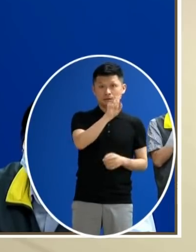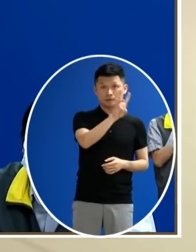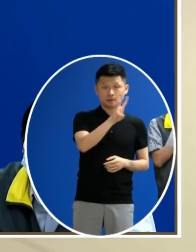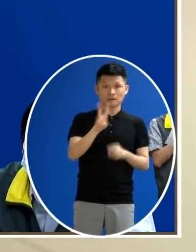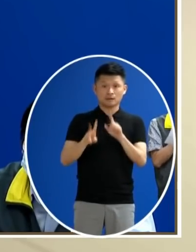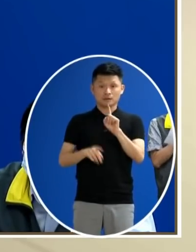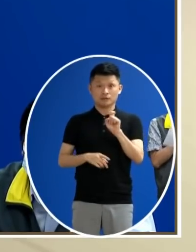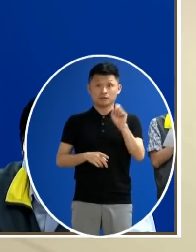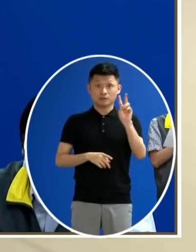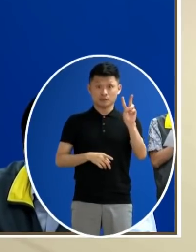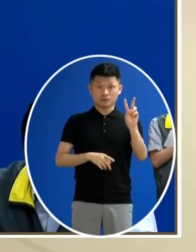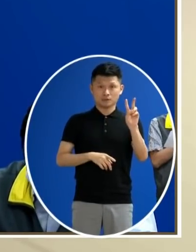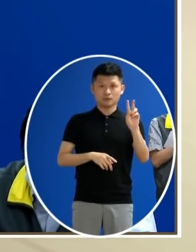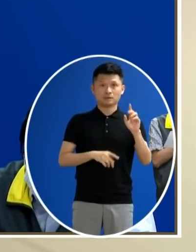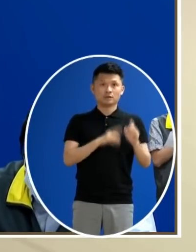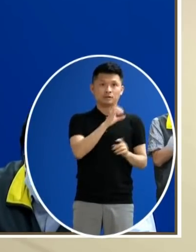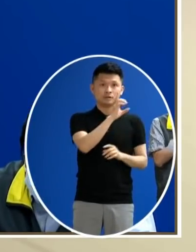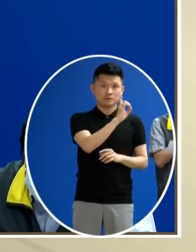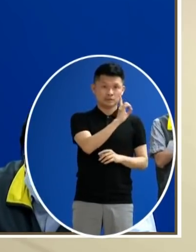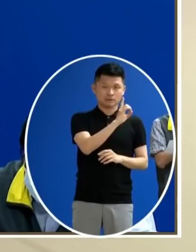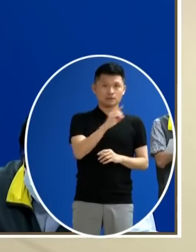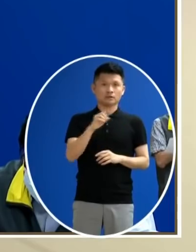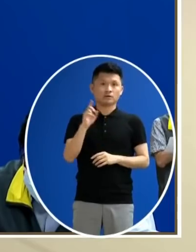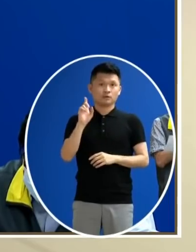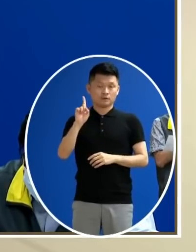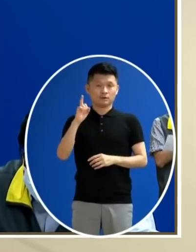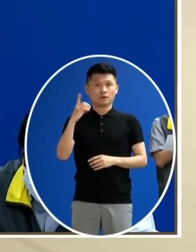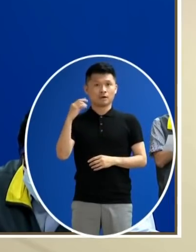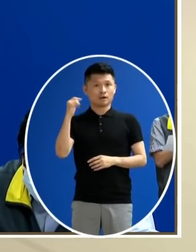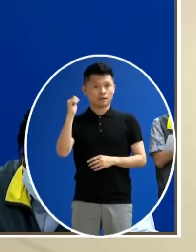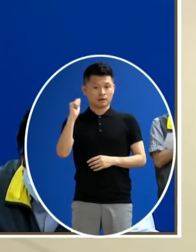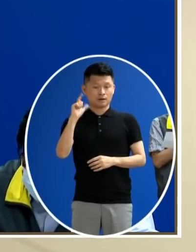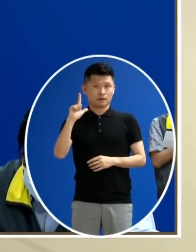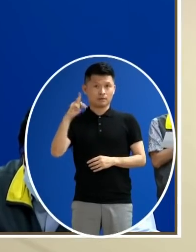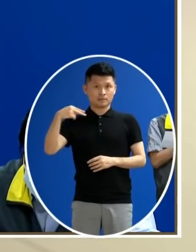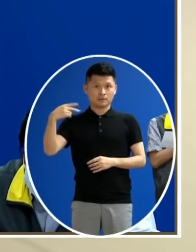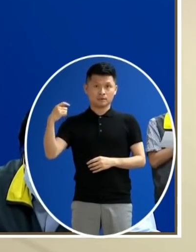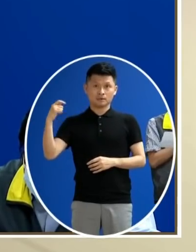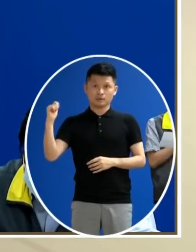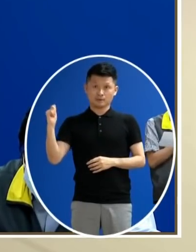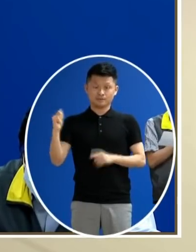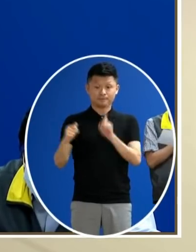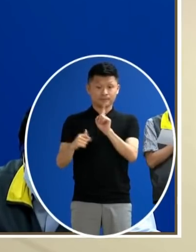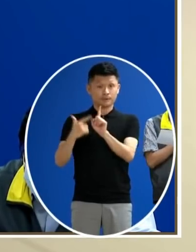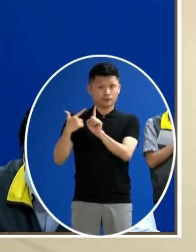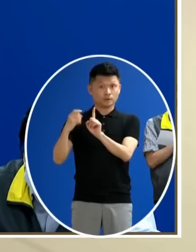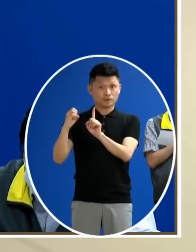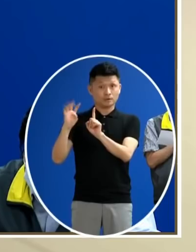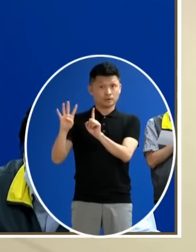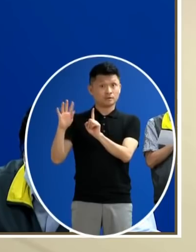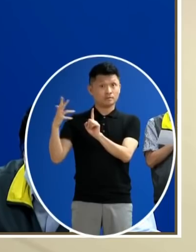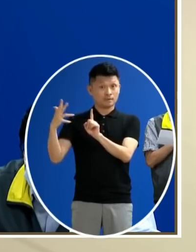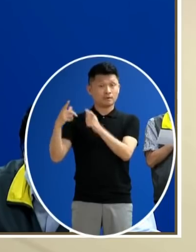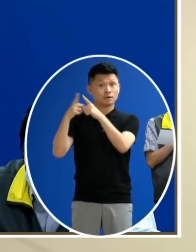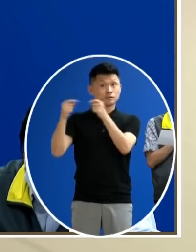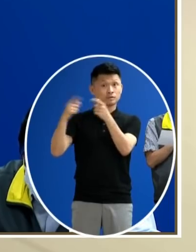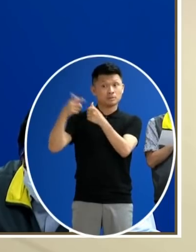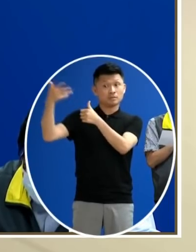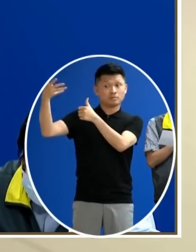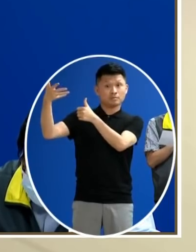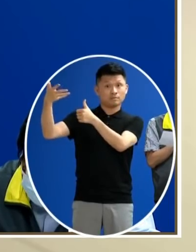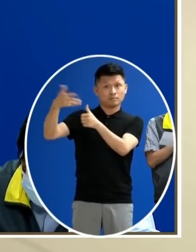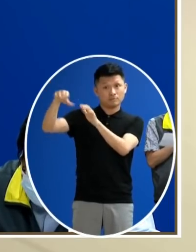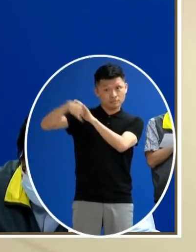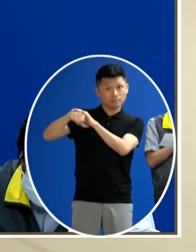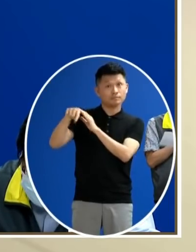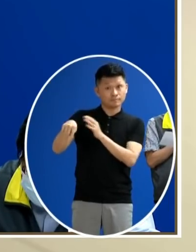12个 Delta， 一个是 Alpha 是在这个表格中间哈，有一个16048日本境外入的一